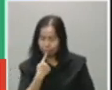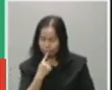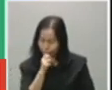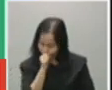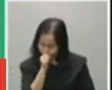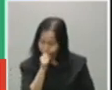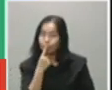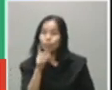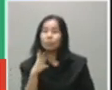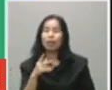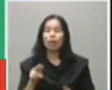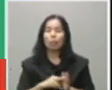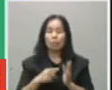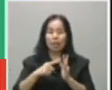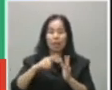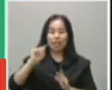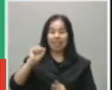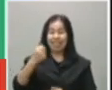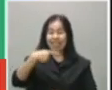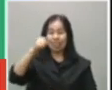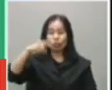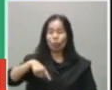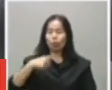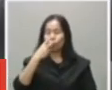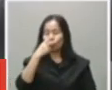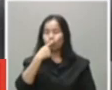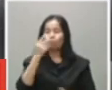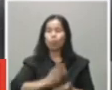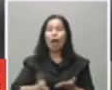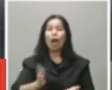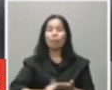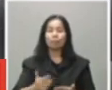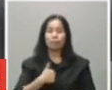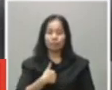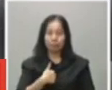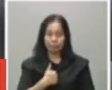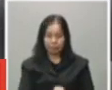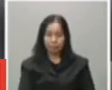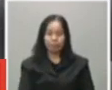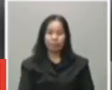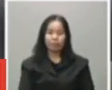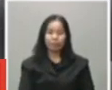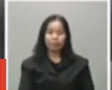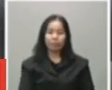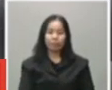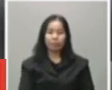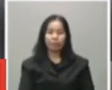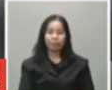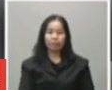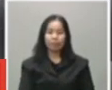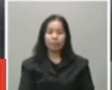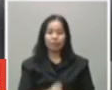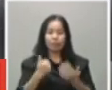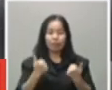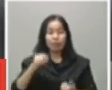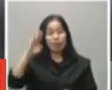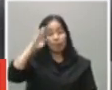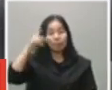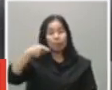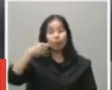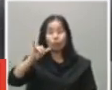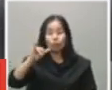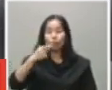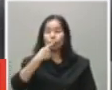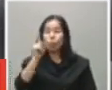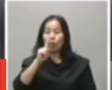พราะกับว่าเฮงซวยเนี่ยมันพูดไปแล้วมันดูไม่งามท่านประธานที่เคารพครับพลเอกประยุทธ์เป็นหัวหน้าทีม